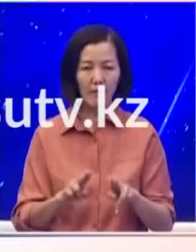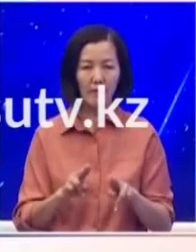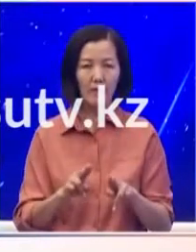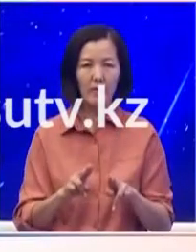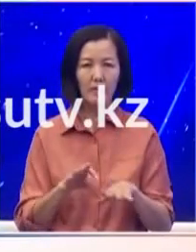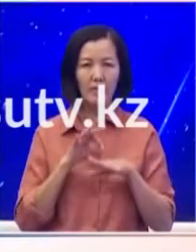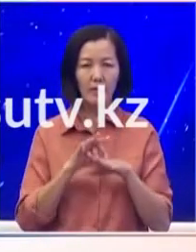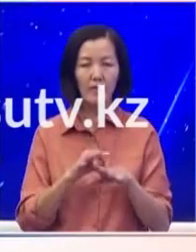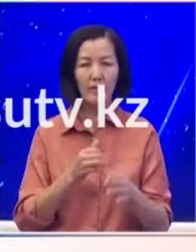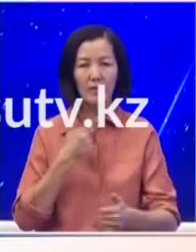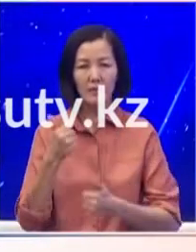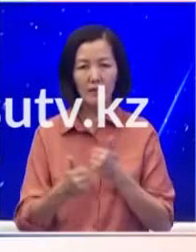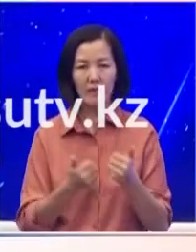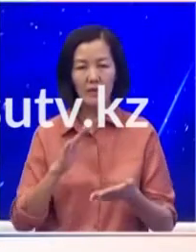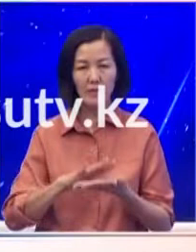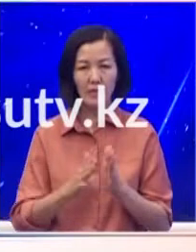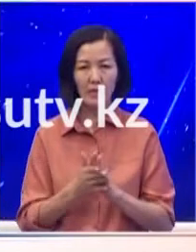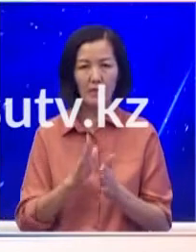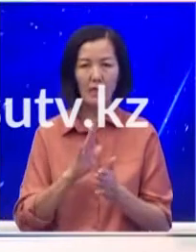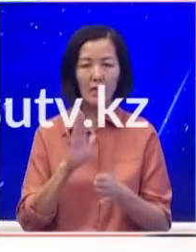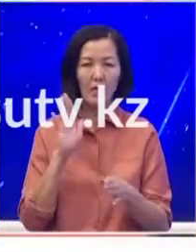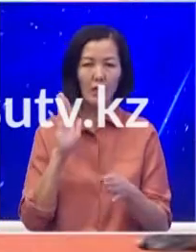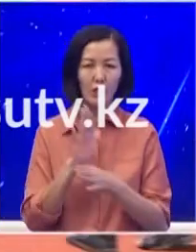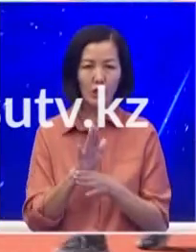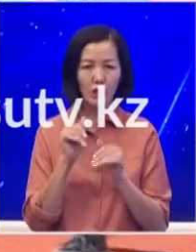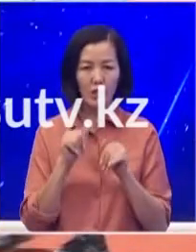соревнований. И согласно решению